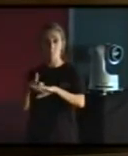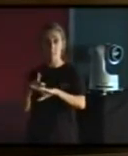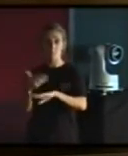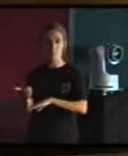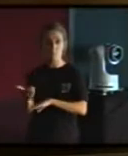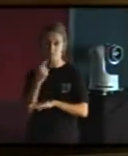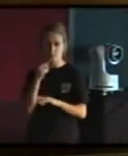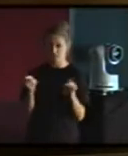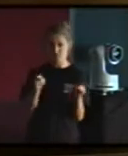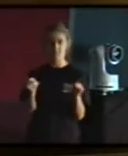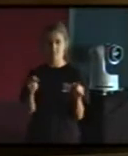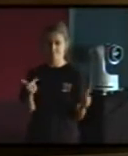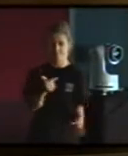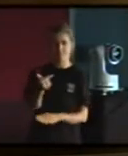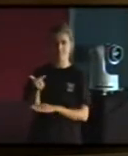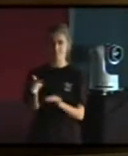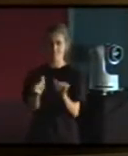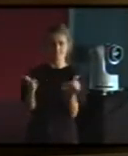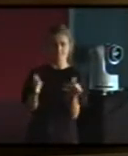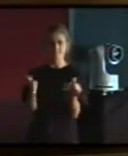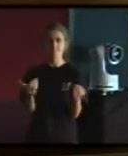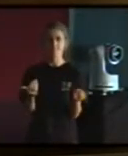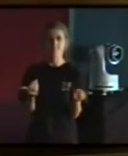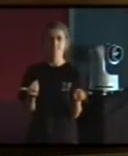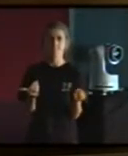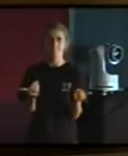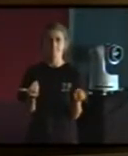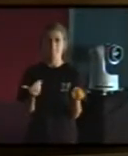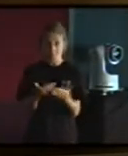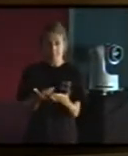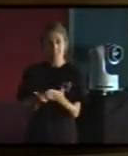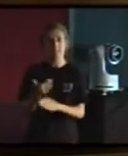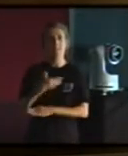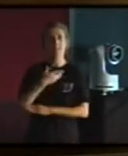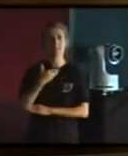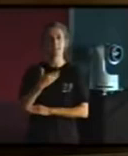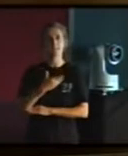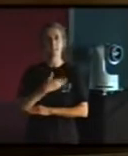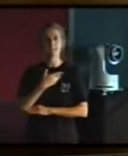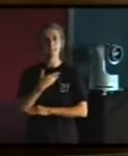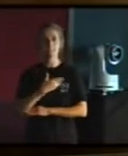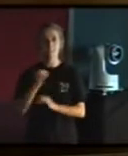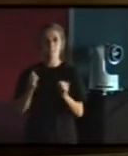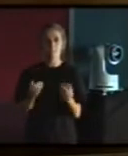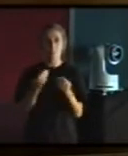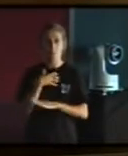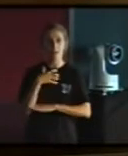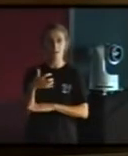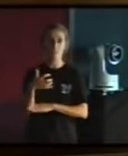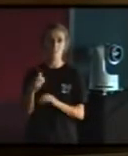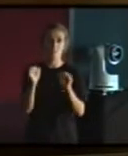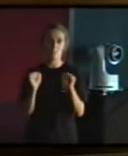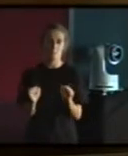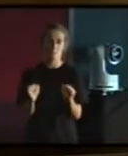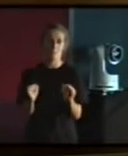une dualité qui peut devenir très intéressante, qui peut devenir très prolifique si on ne la prend pas